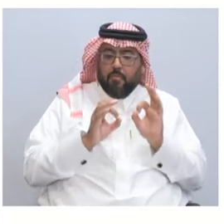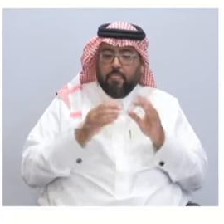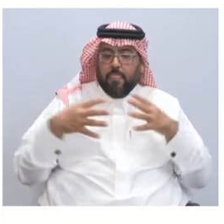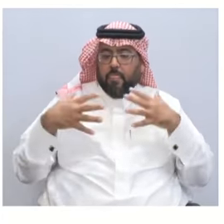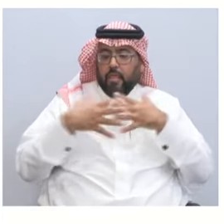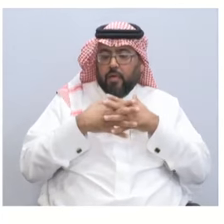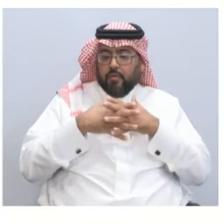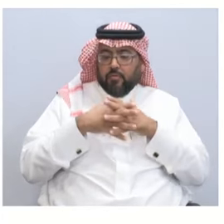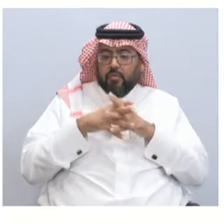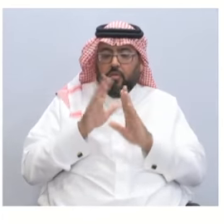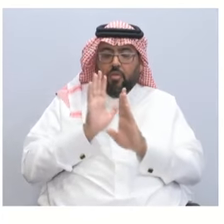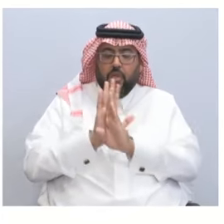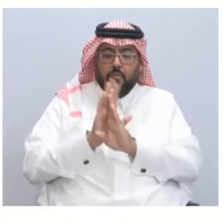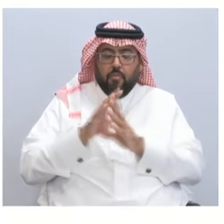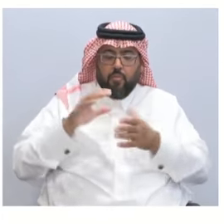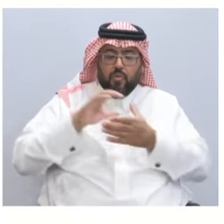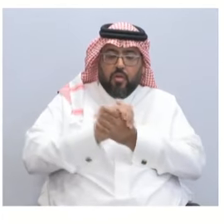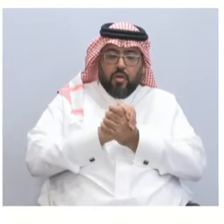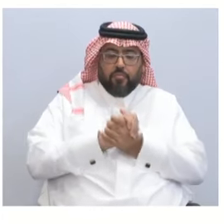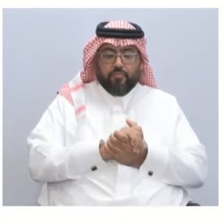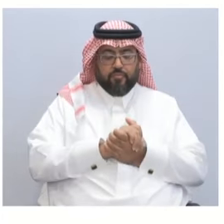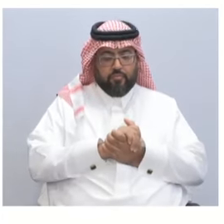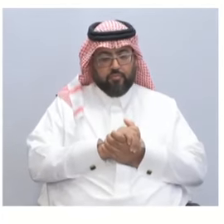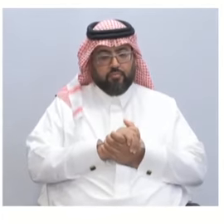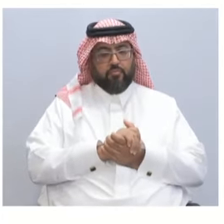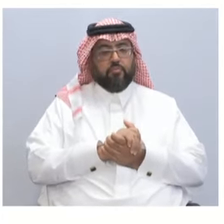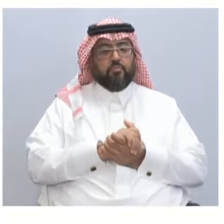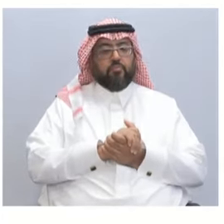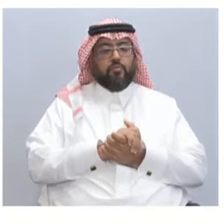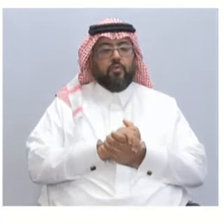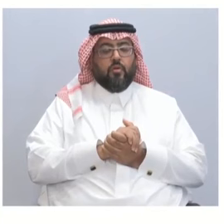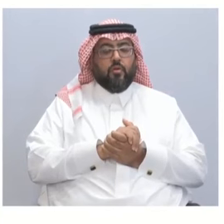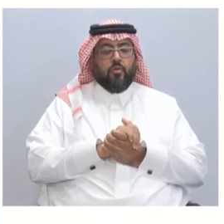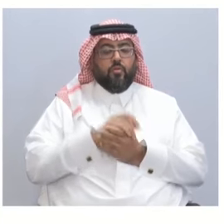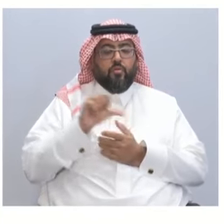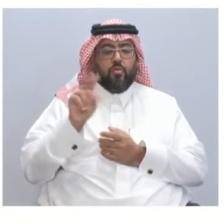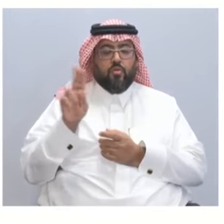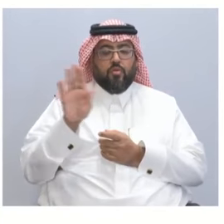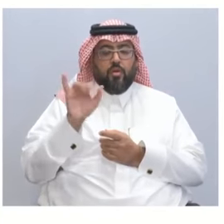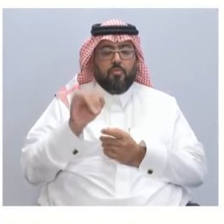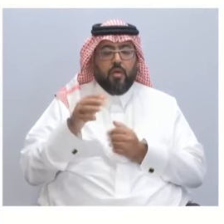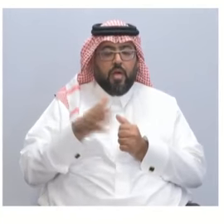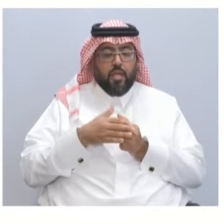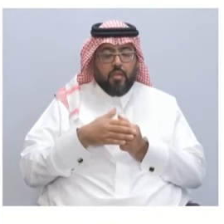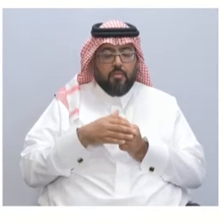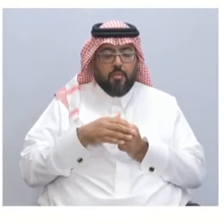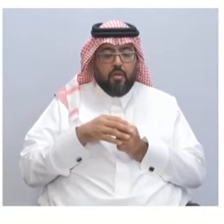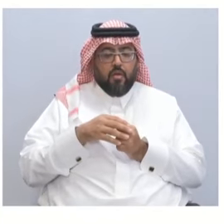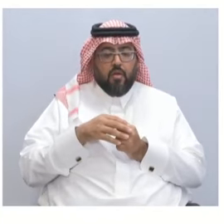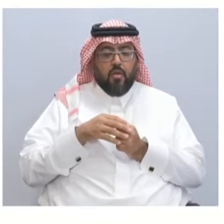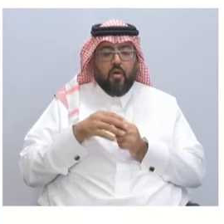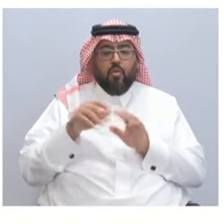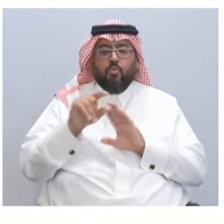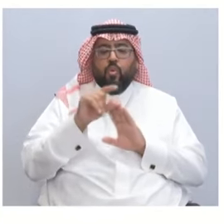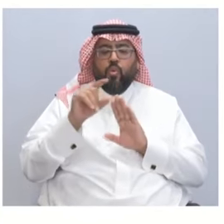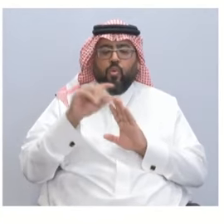التكامل والترابط بينها وتسهم كذلك في خدمه القضايا